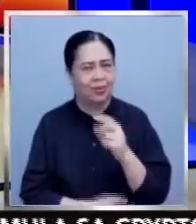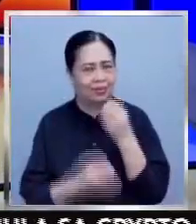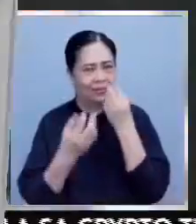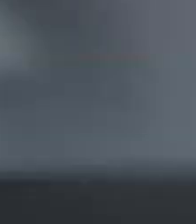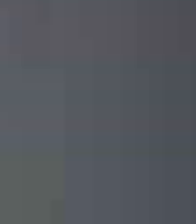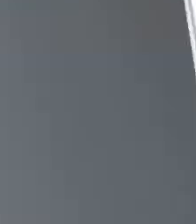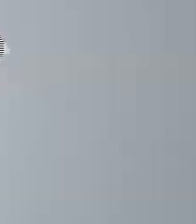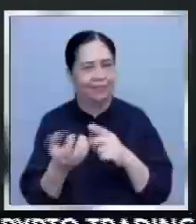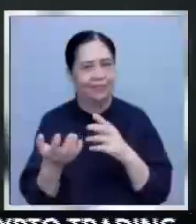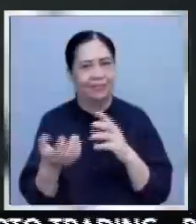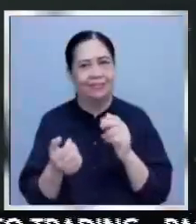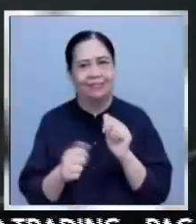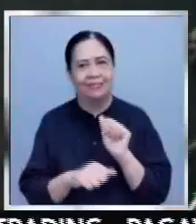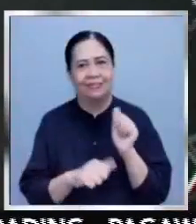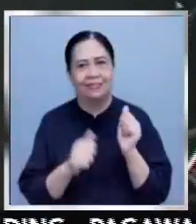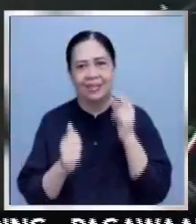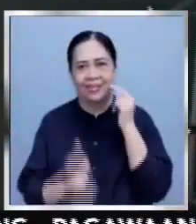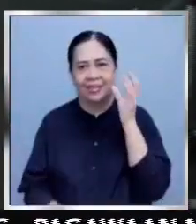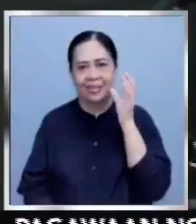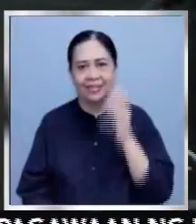Canlas.